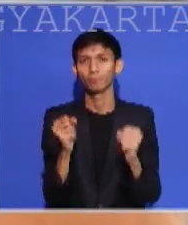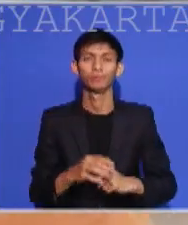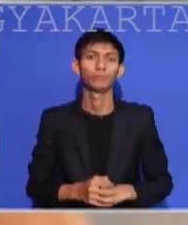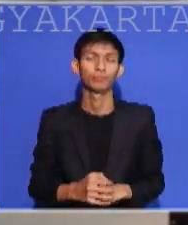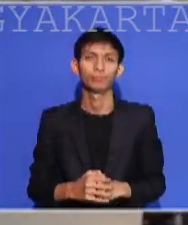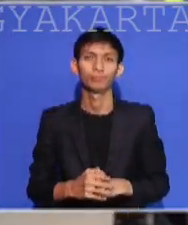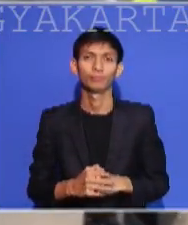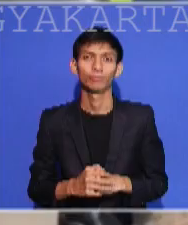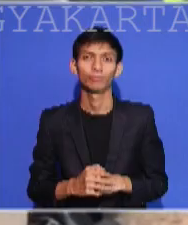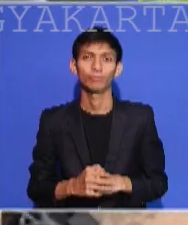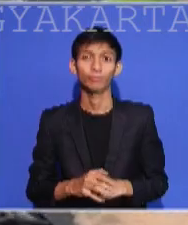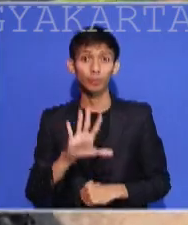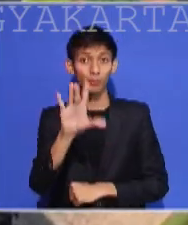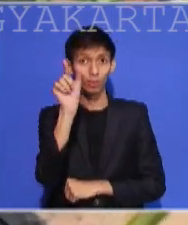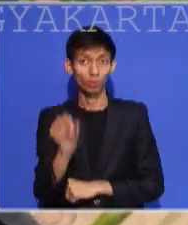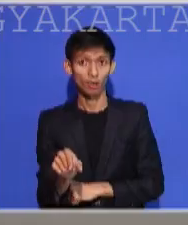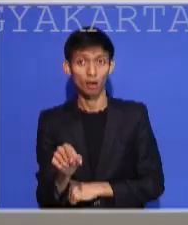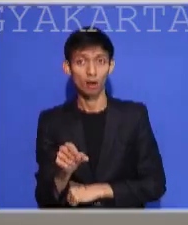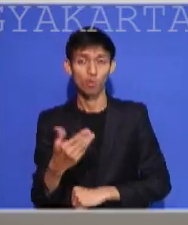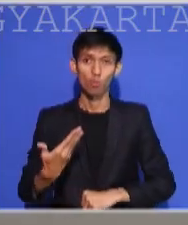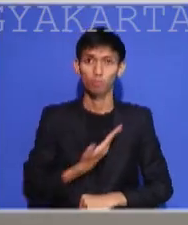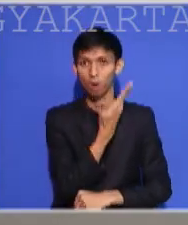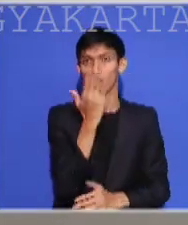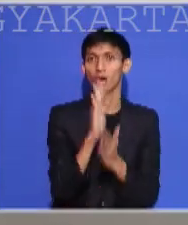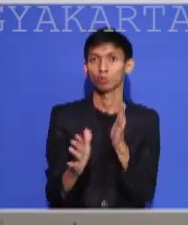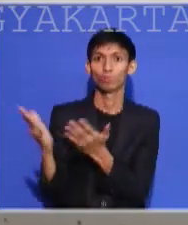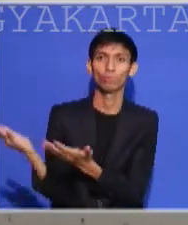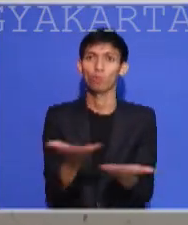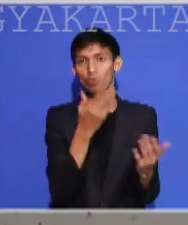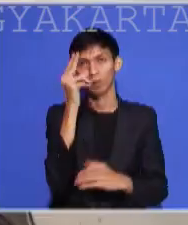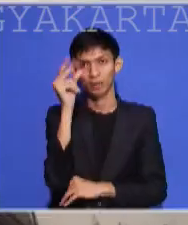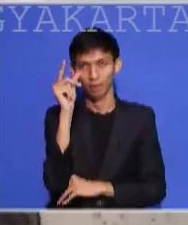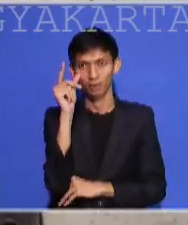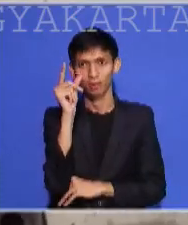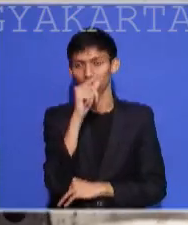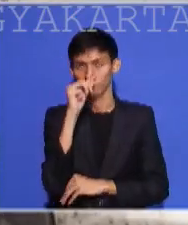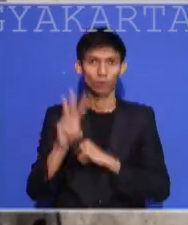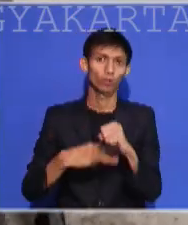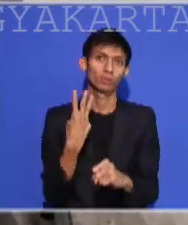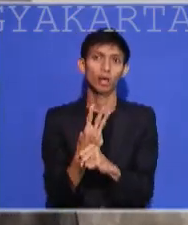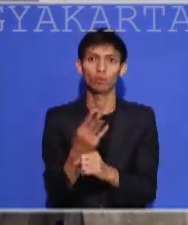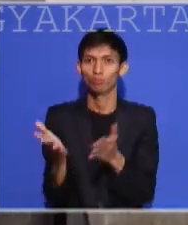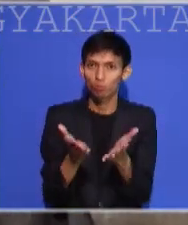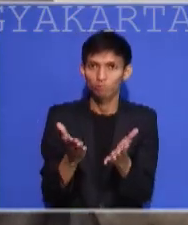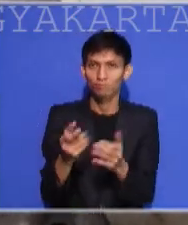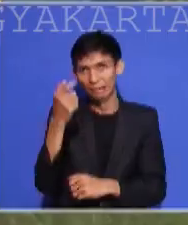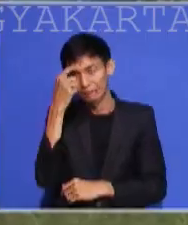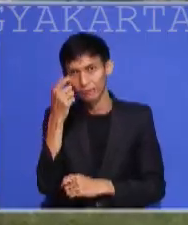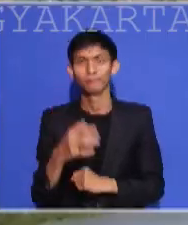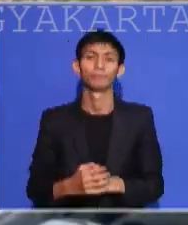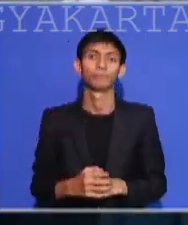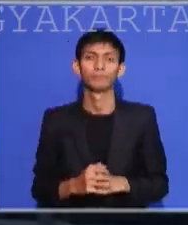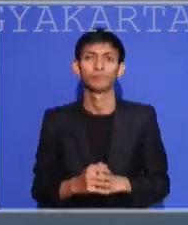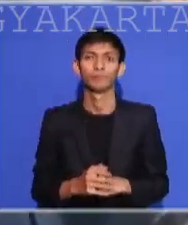dilarikan ke RSUD Wonosari untuk mendapat penanganan intensif dari Gunung Kidul Aditya putratama